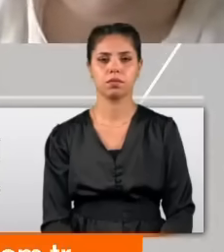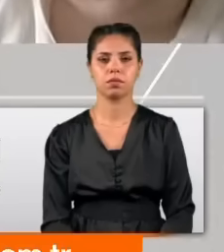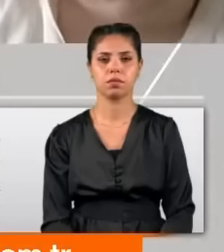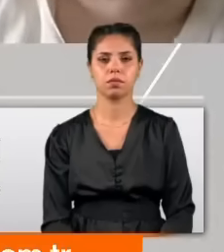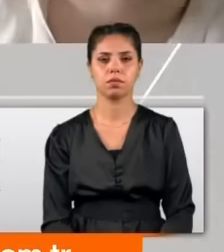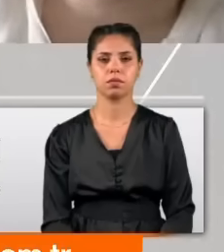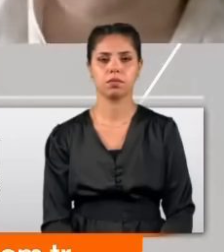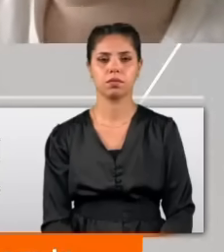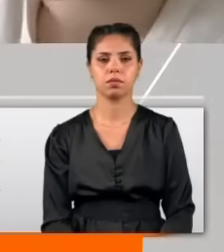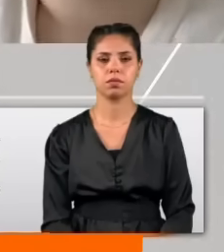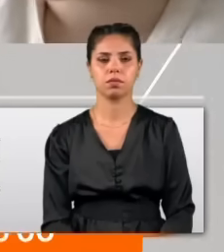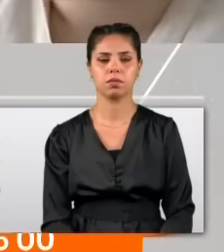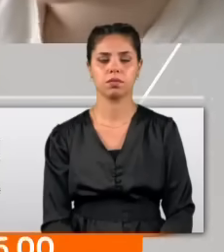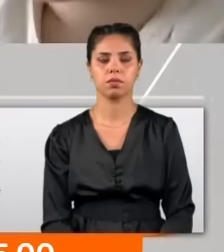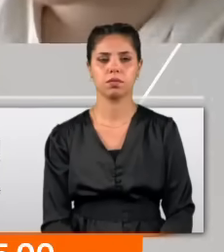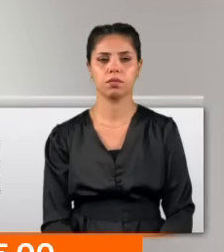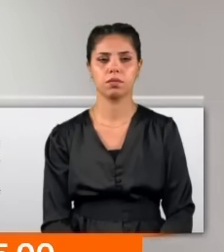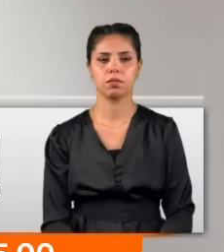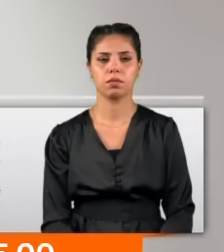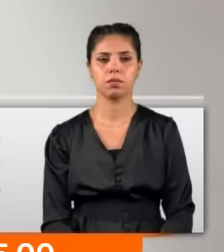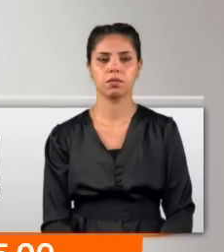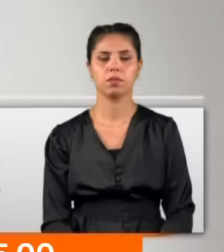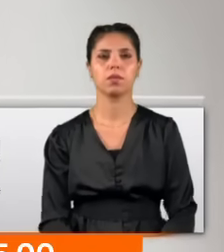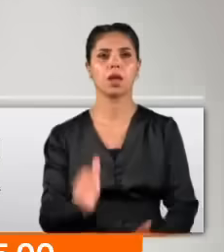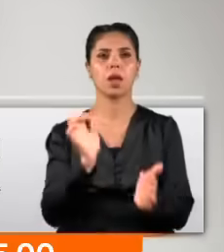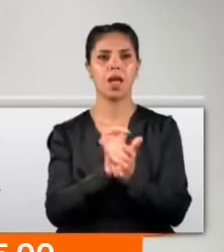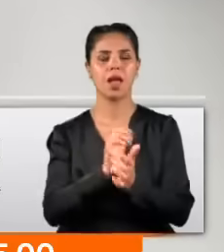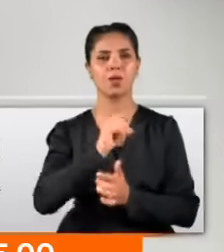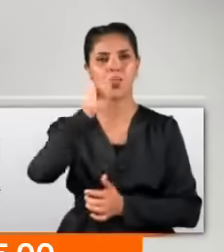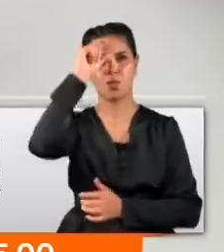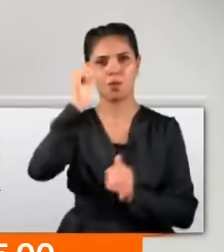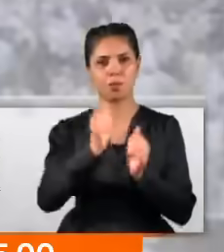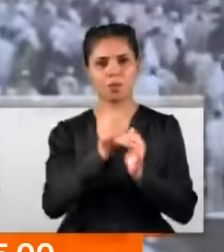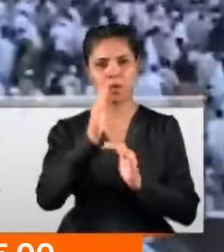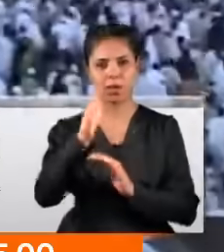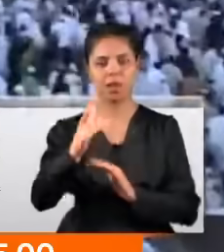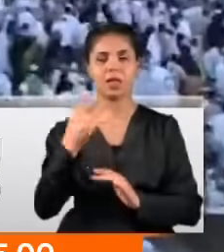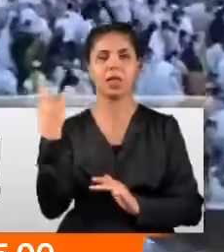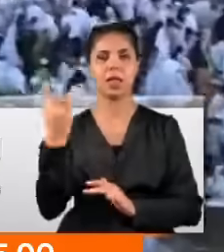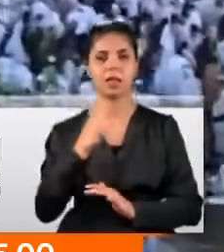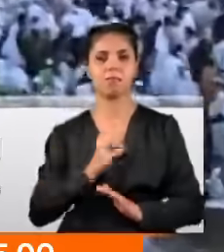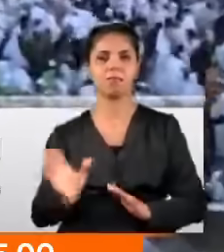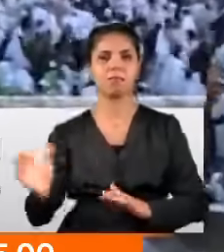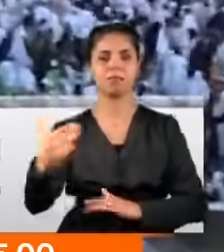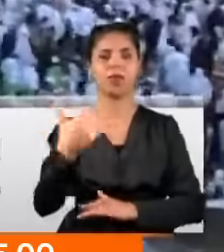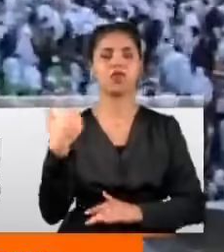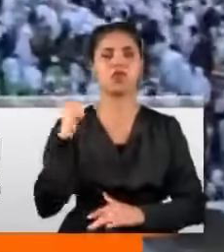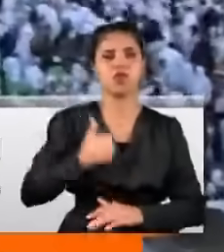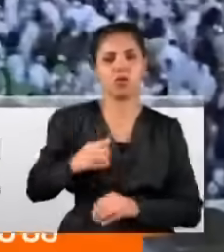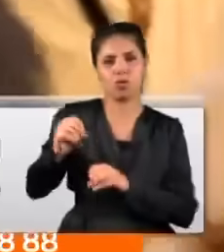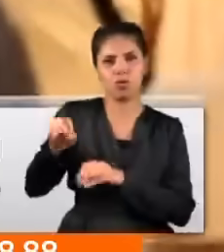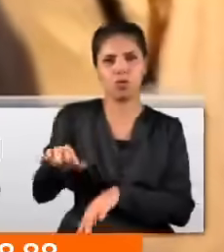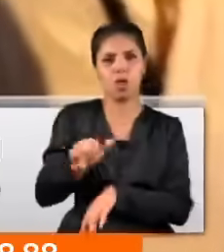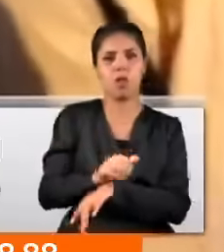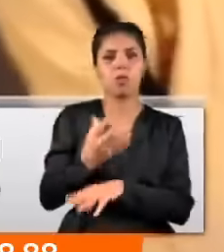Heyan bana bir şey olabilir, hakkını helal et dedi geçen. Ailesiyle umreye gitti, Kabe'yi tavaf sırasında çantasını yere düşürünce